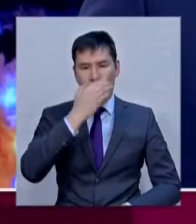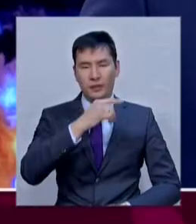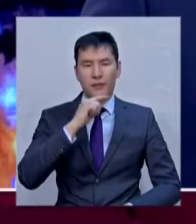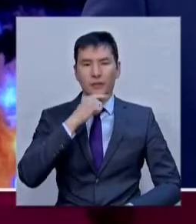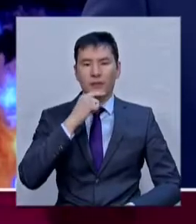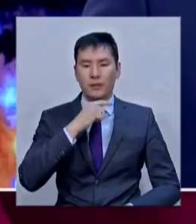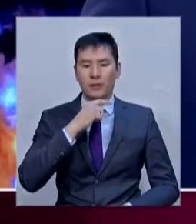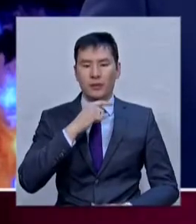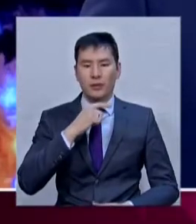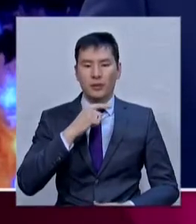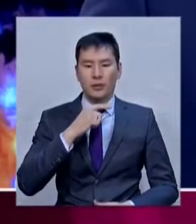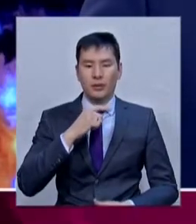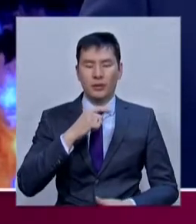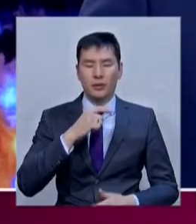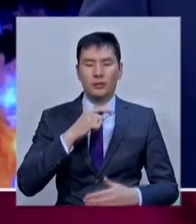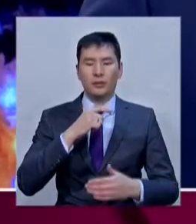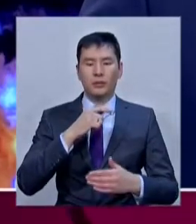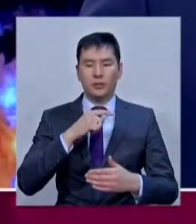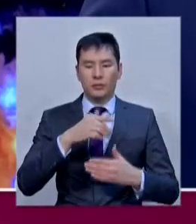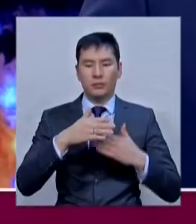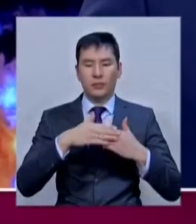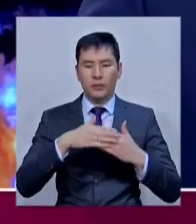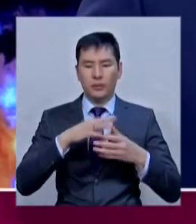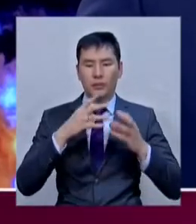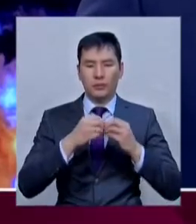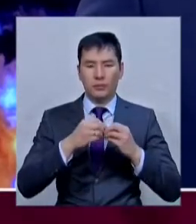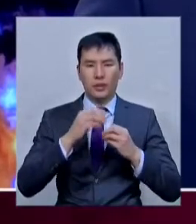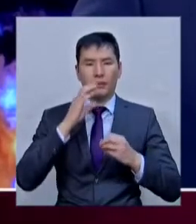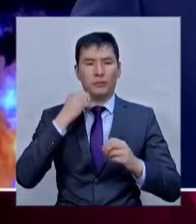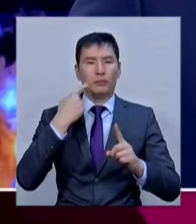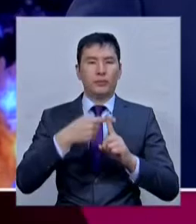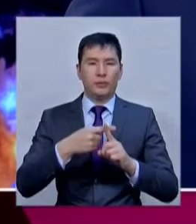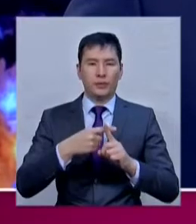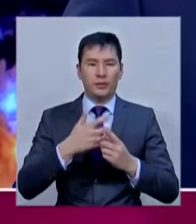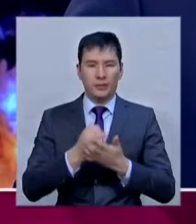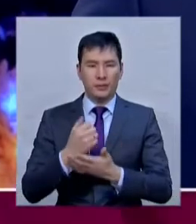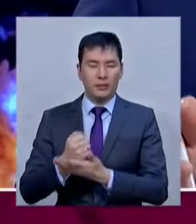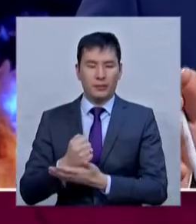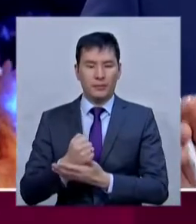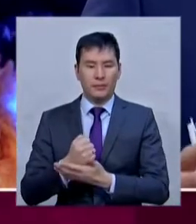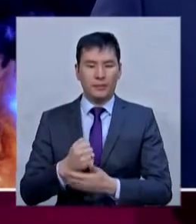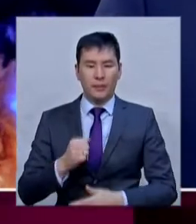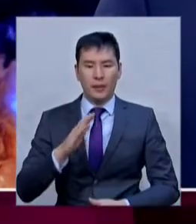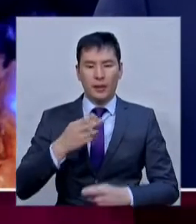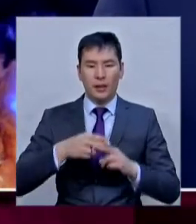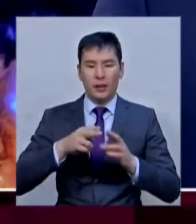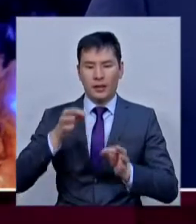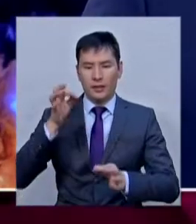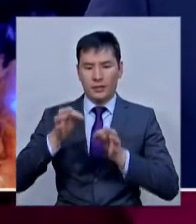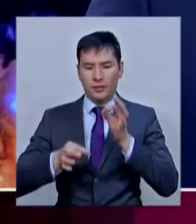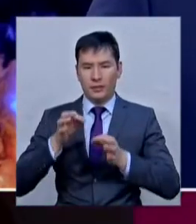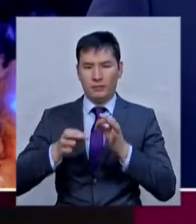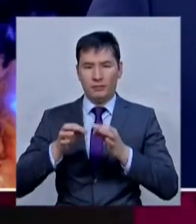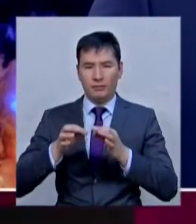кезде дұрыс ықпалын, оң ықпалын тигізіп отыратын болады. Осы мұнайды шығаруды шектеу